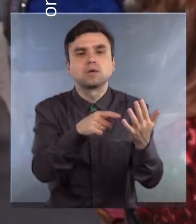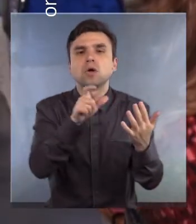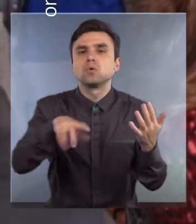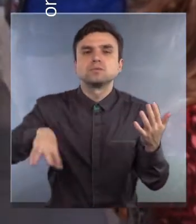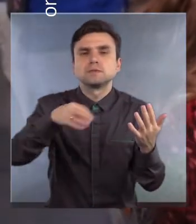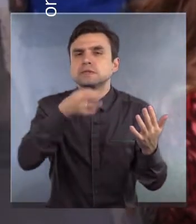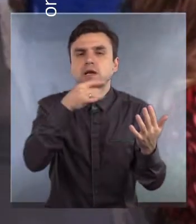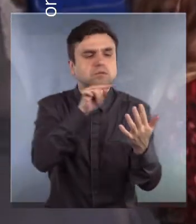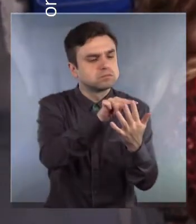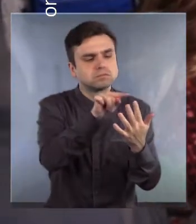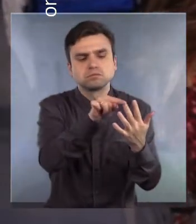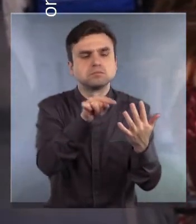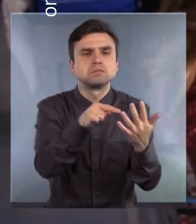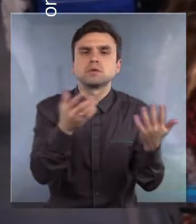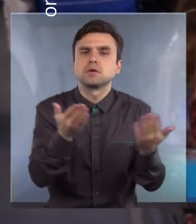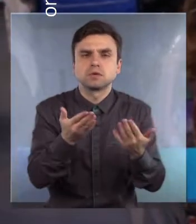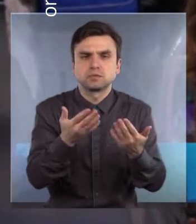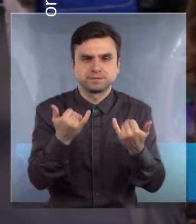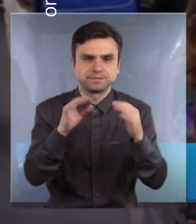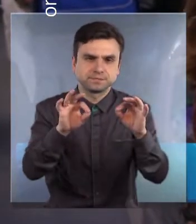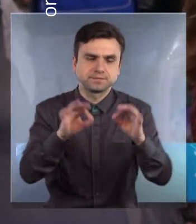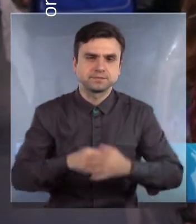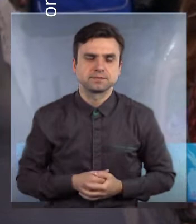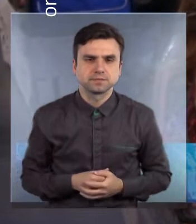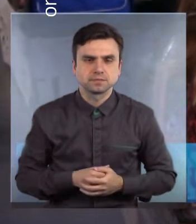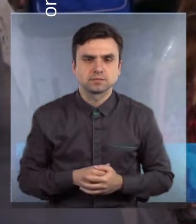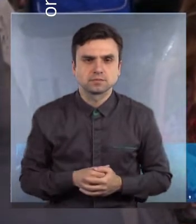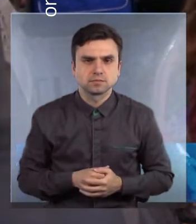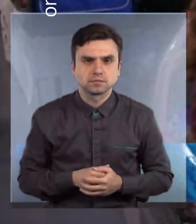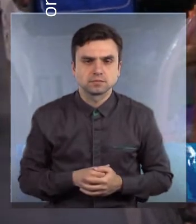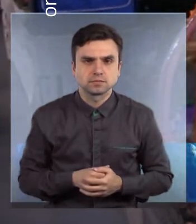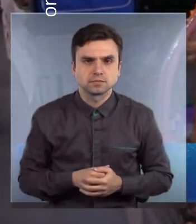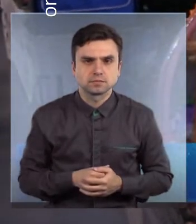Це потрібно для того, щоб взяти кошеня у руки. Так.